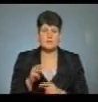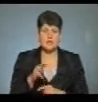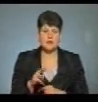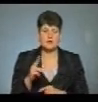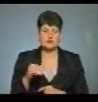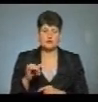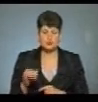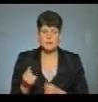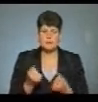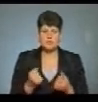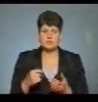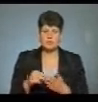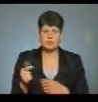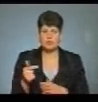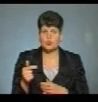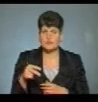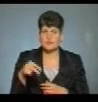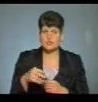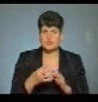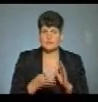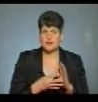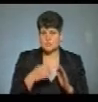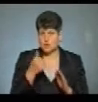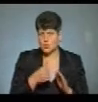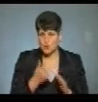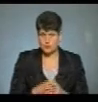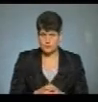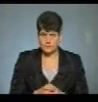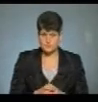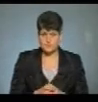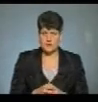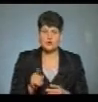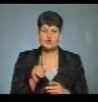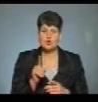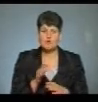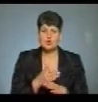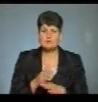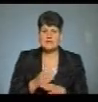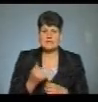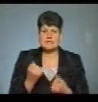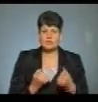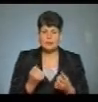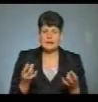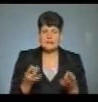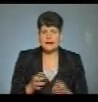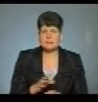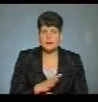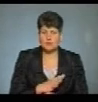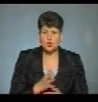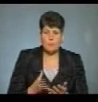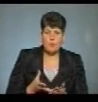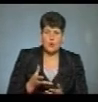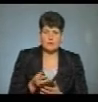Джуса, машини придбали в грудні 2019 року. Щоб розподілити автомобілі, треба було